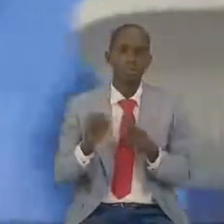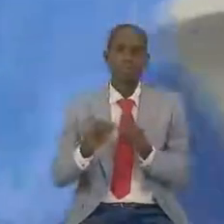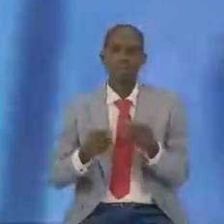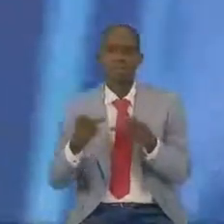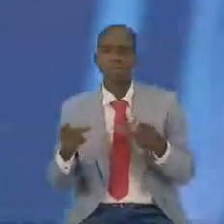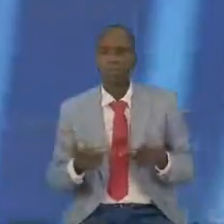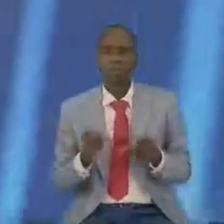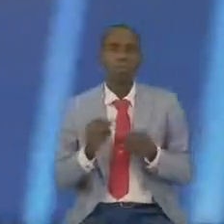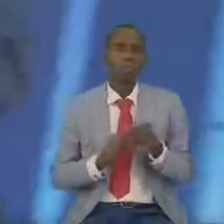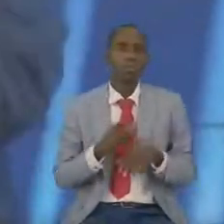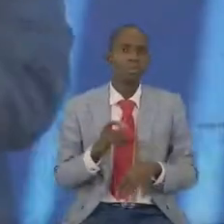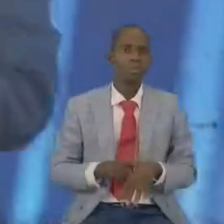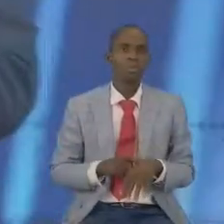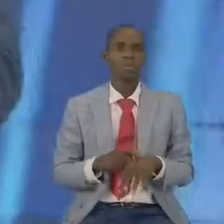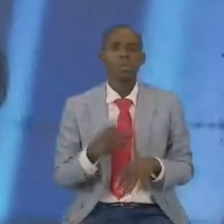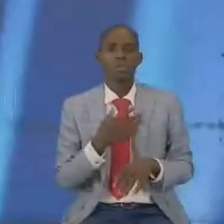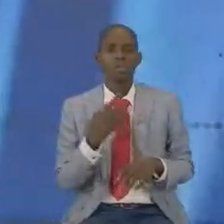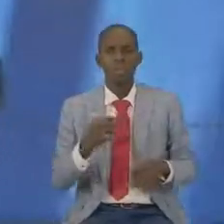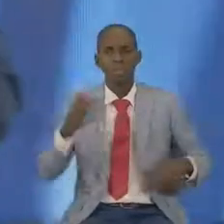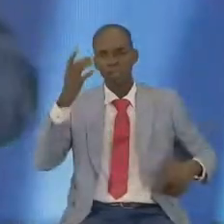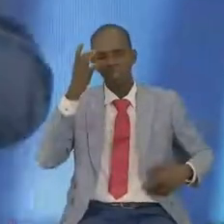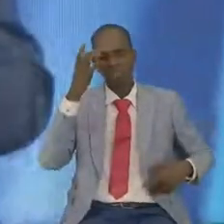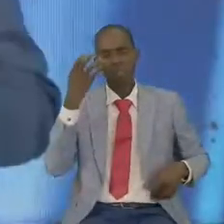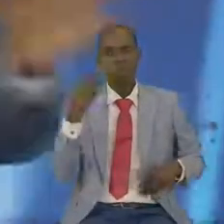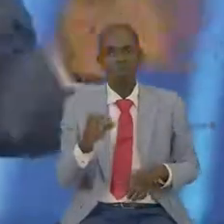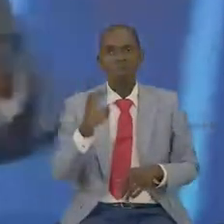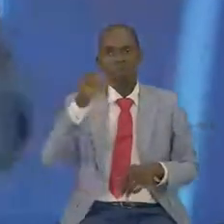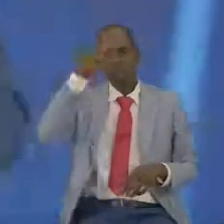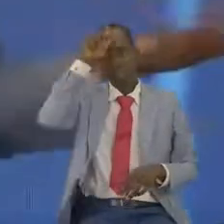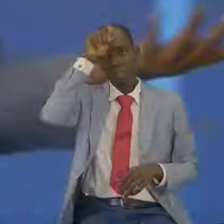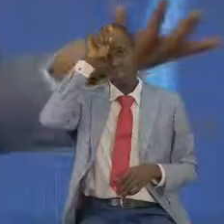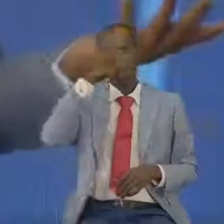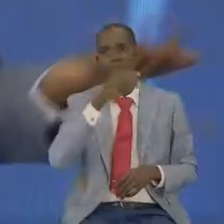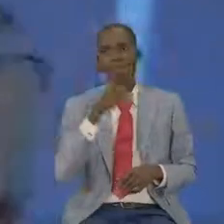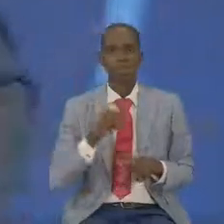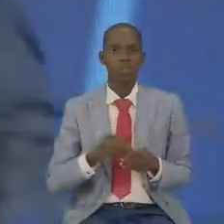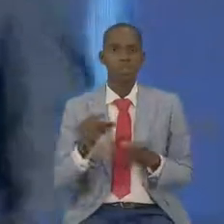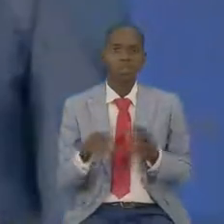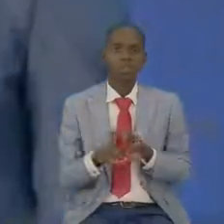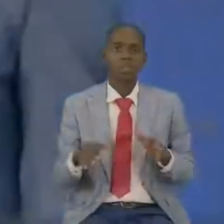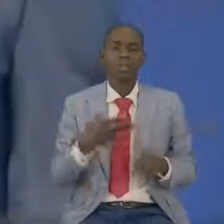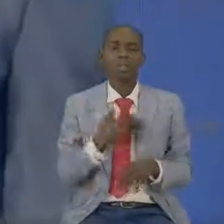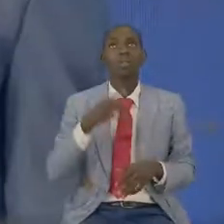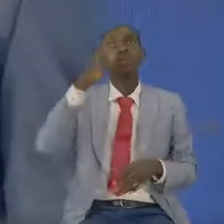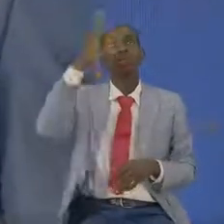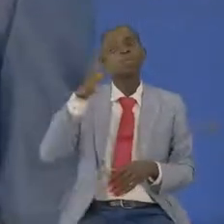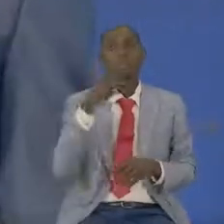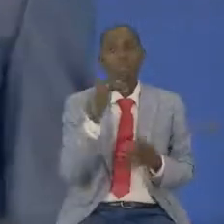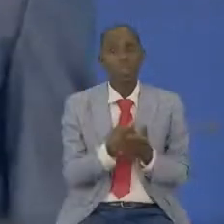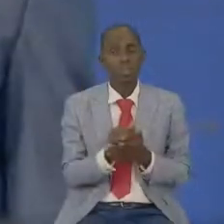chaque ville, vous verrez les maladies d'Égypte et du pays. Et Dieu dit,